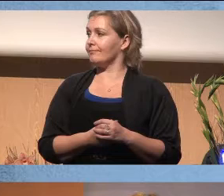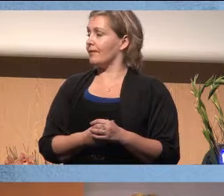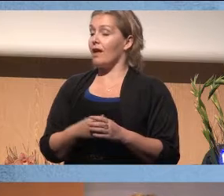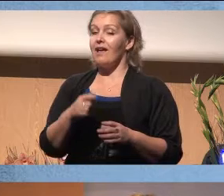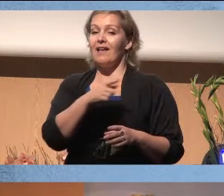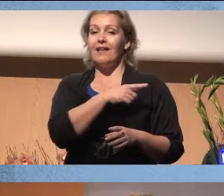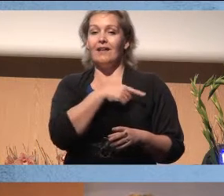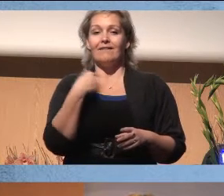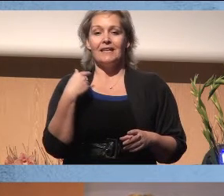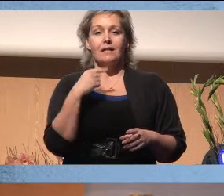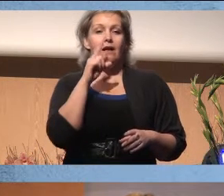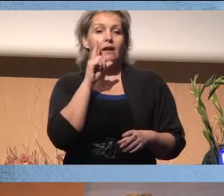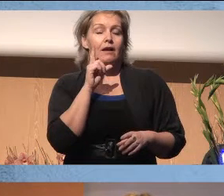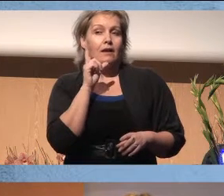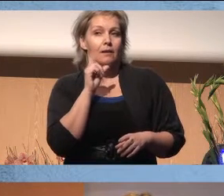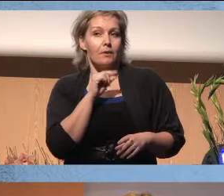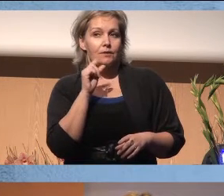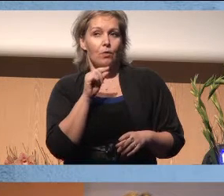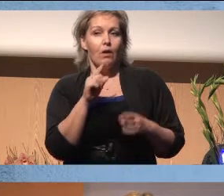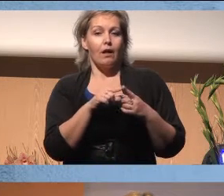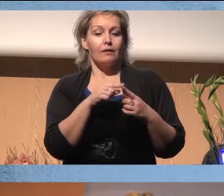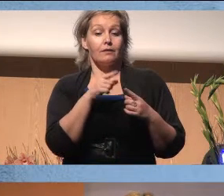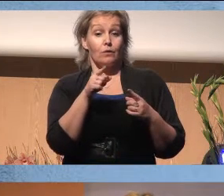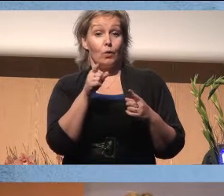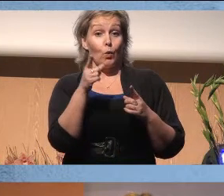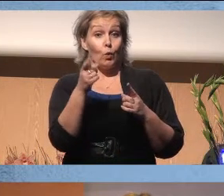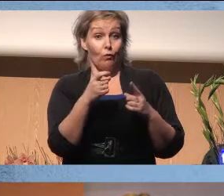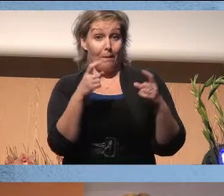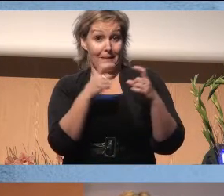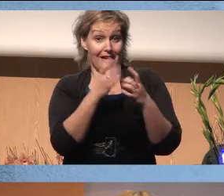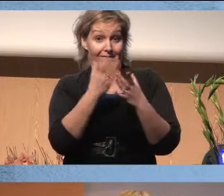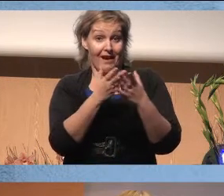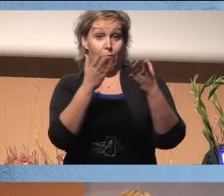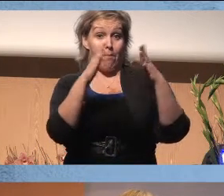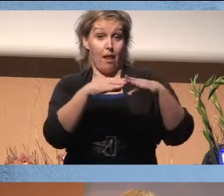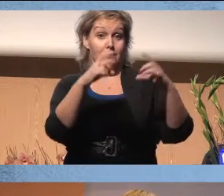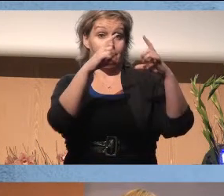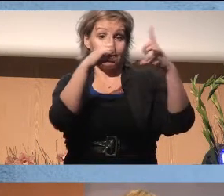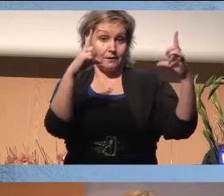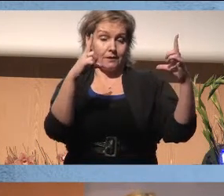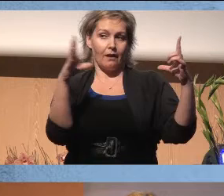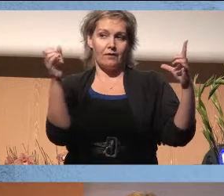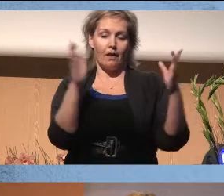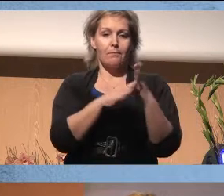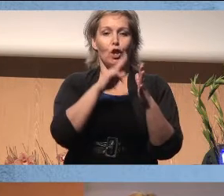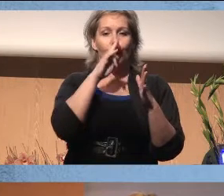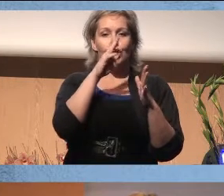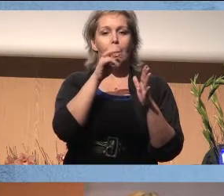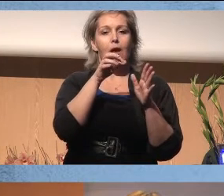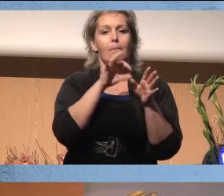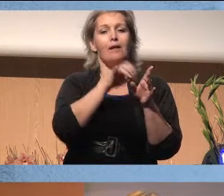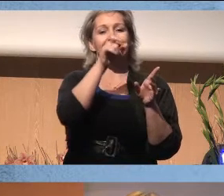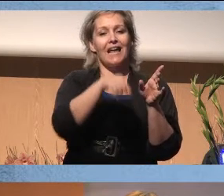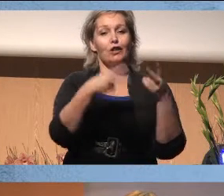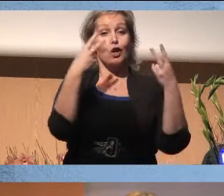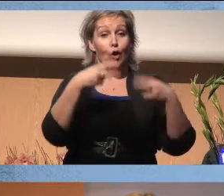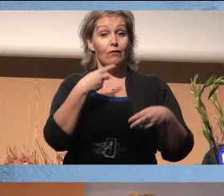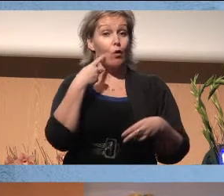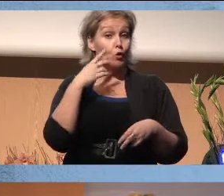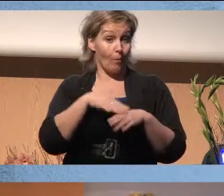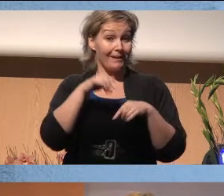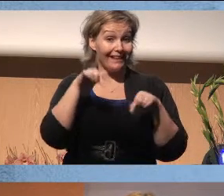Så skal vi sørge for at når dette utfordringsbildet er på plass, så har vi tatt med oss den nye pasientrollen, det har vi hørt om i